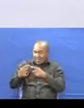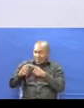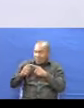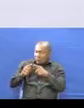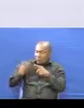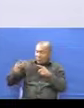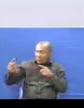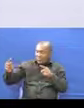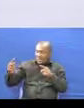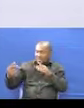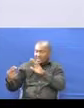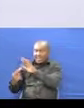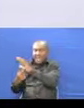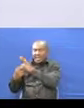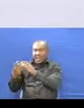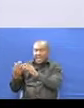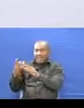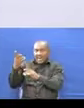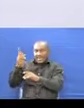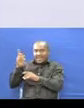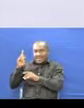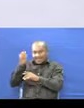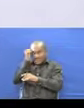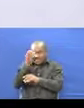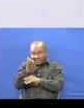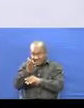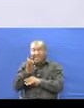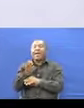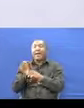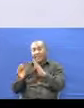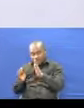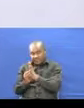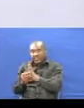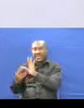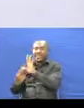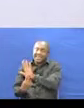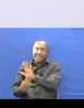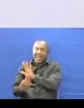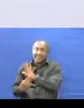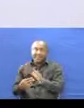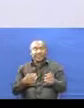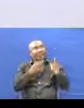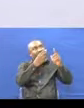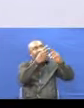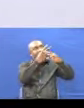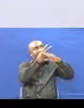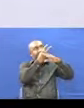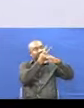ya chini. Juu tunafanya kama kawaida, saba utoe mbili. Unaandika hapa,